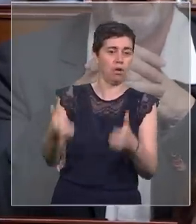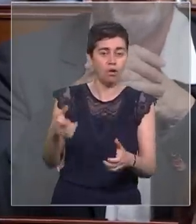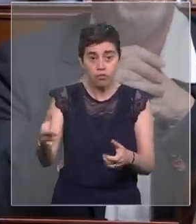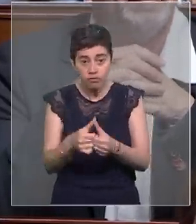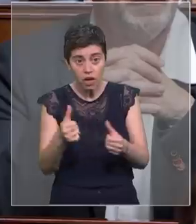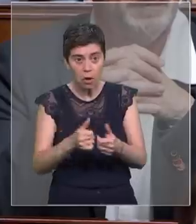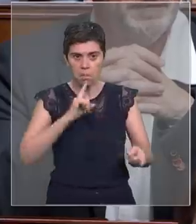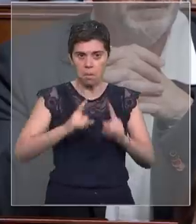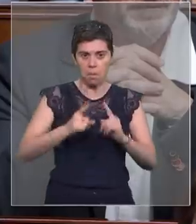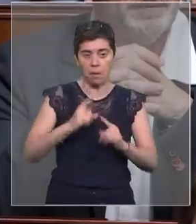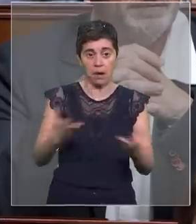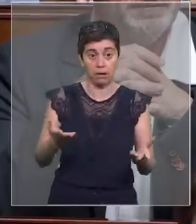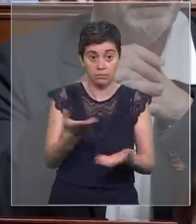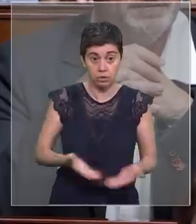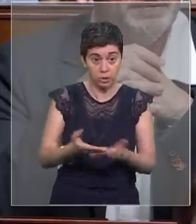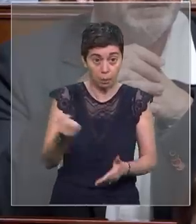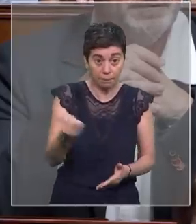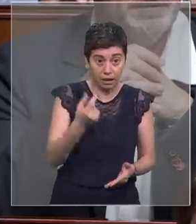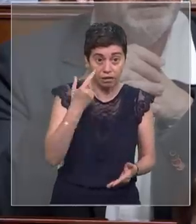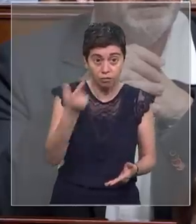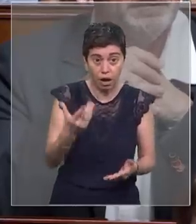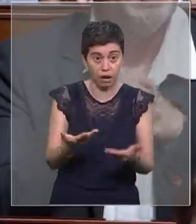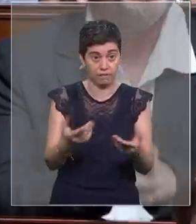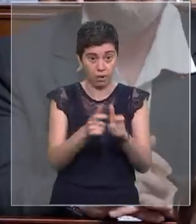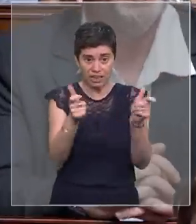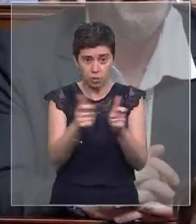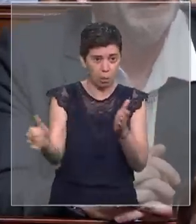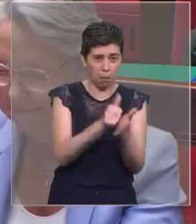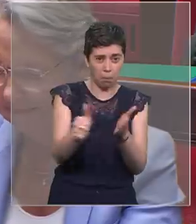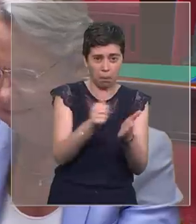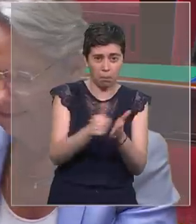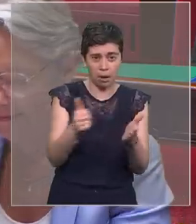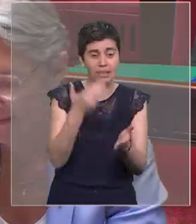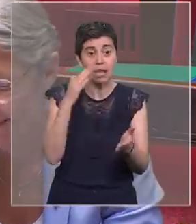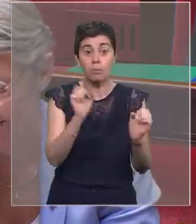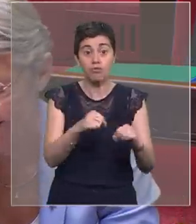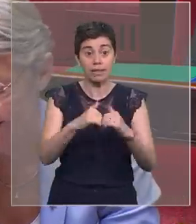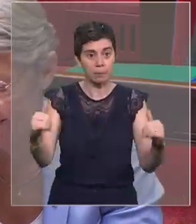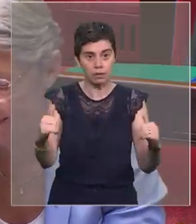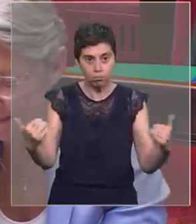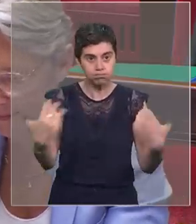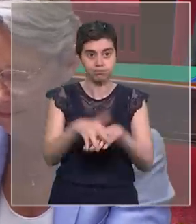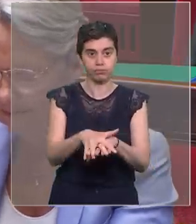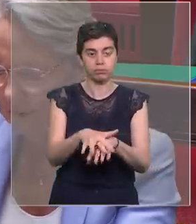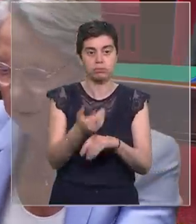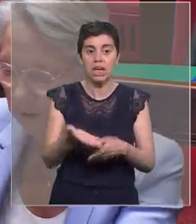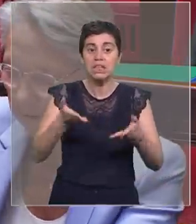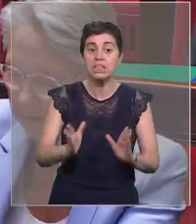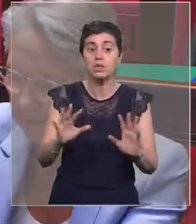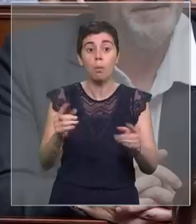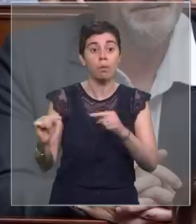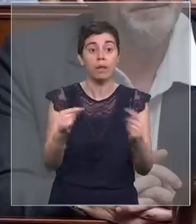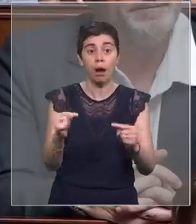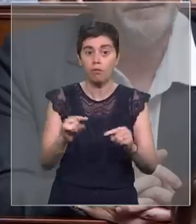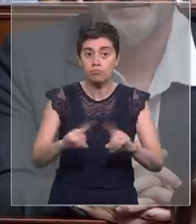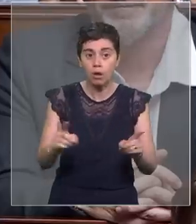autoritaire. Et cela vous conduit au pire. Piétinement de nos institutions. Vous bafouez la séparation des pouvoirs en décidant de ce qui peut être débattu ou non,